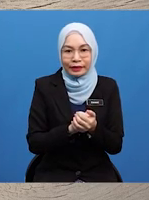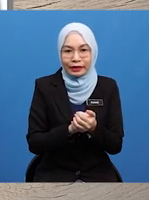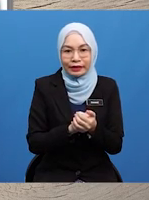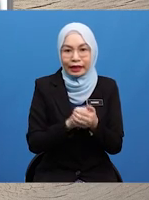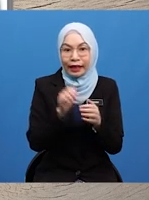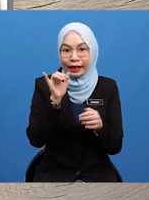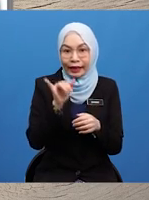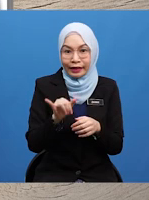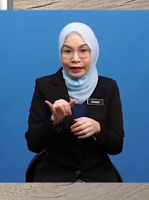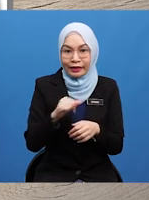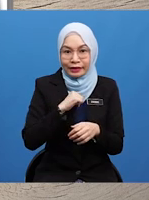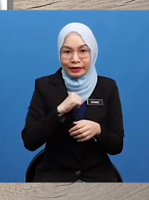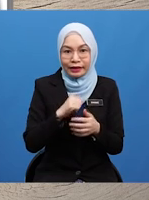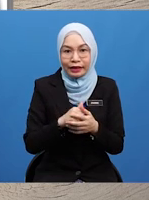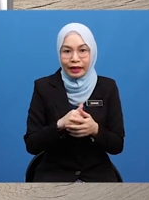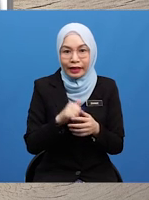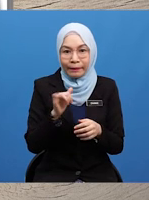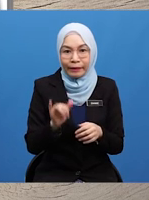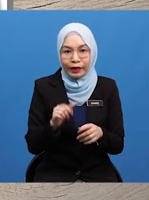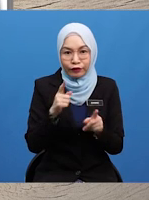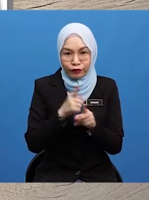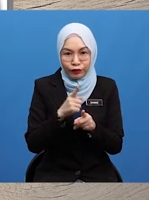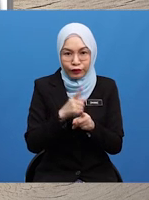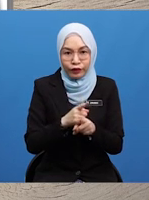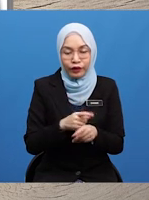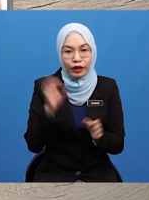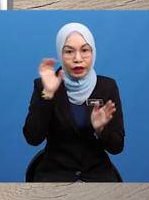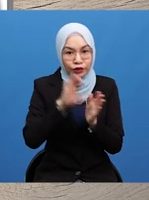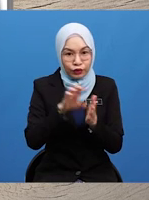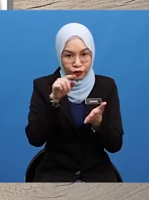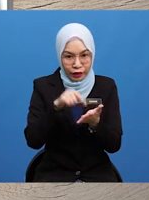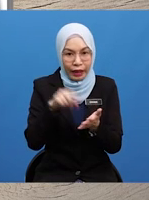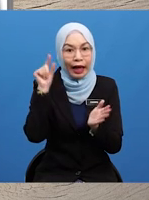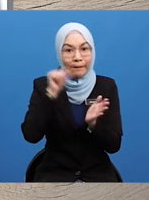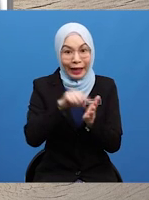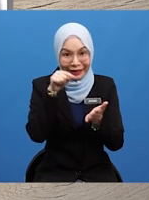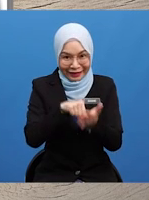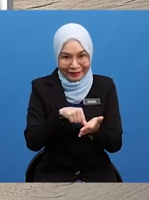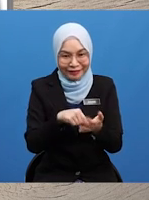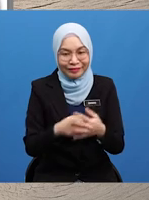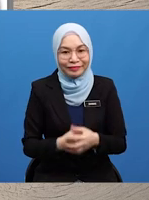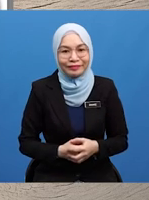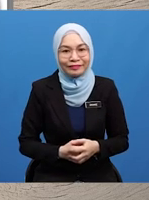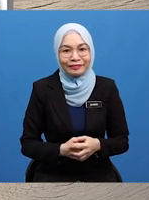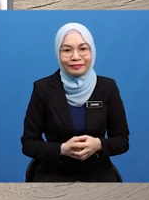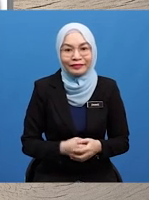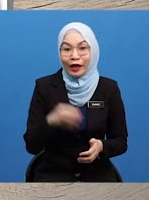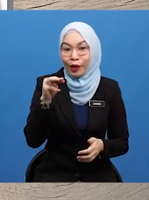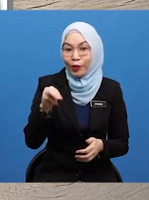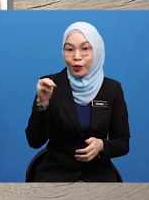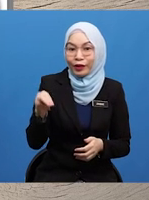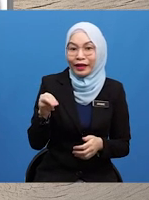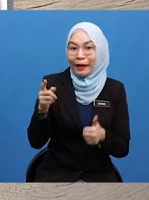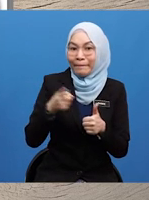terdapat 3 orang murid sedang membaca isi padu cecair di dalam sebuah silinder penyukat. Murid yang